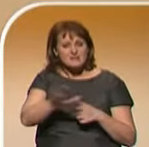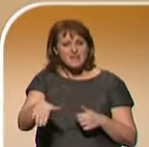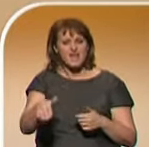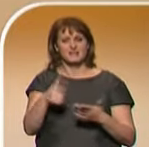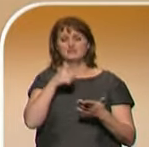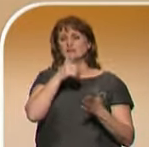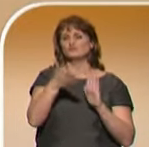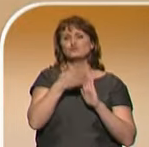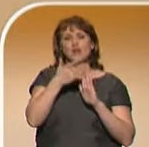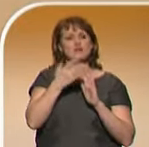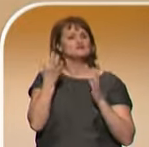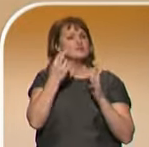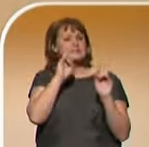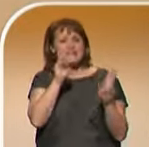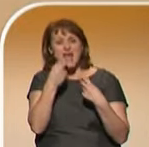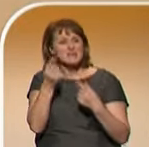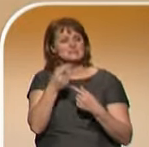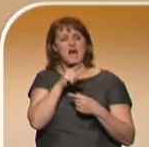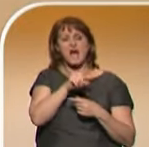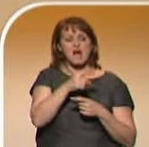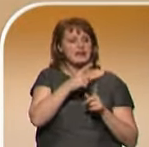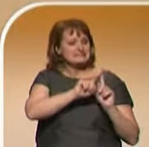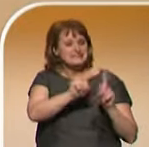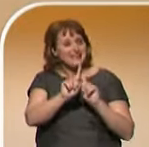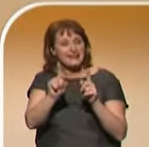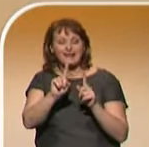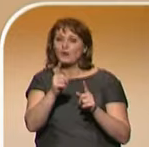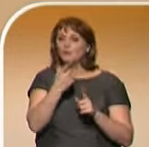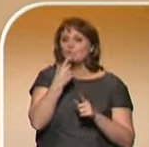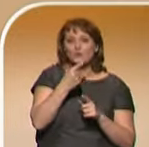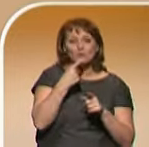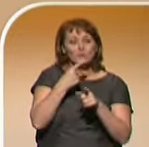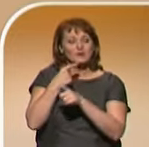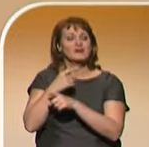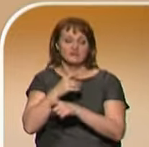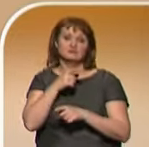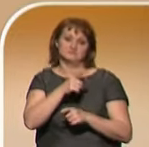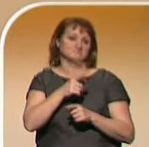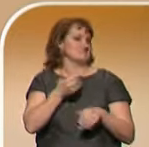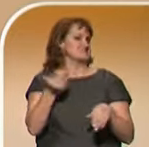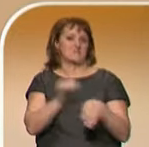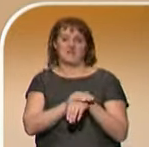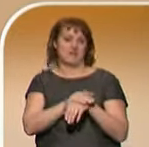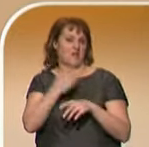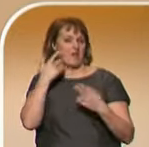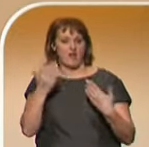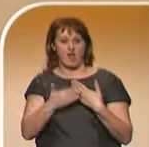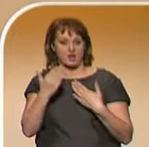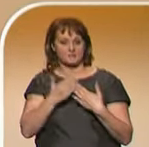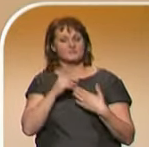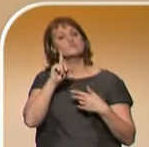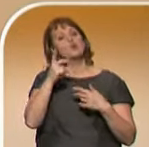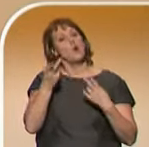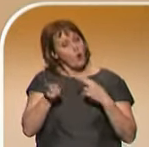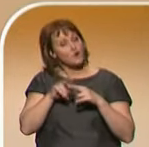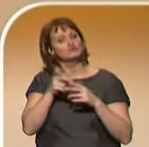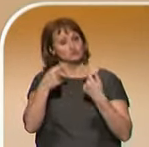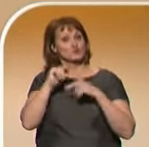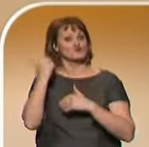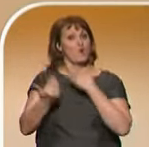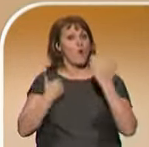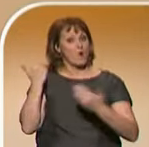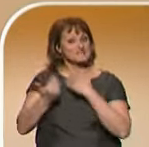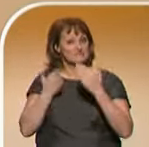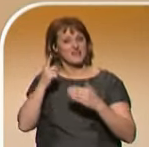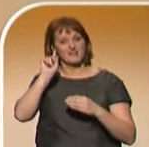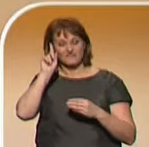tu paletu těch chutí, tak si na tu ketogenní dietu velmi lehce zvyknou a dobře ji snášejí. Horší je to třeba potom pro dospělého člověka, který